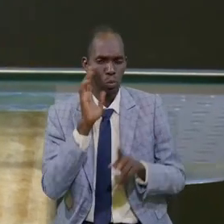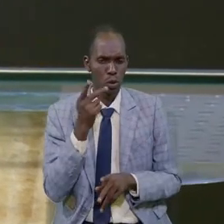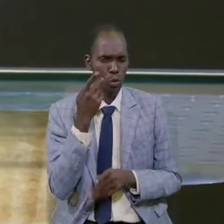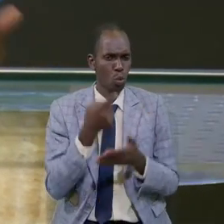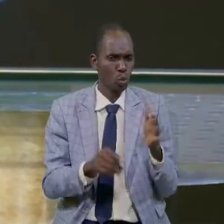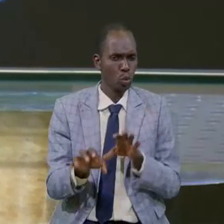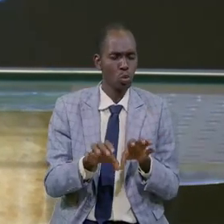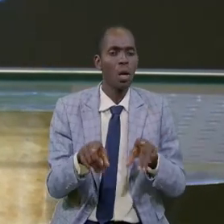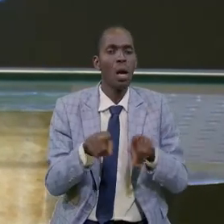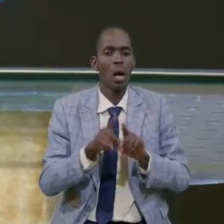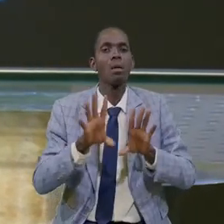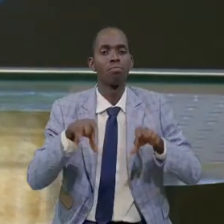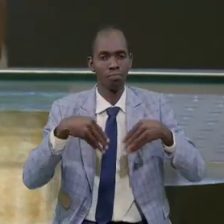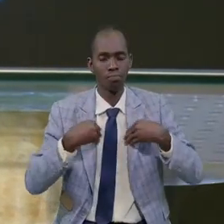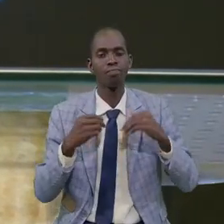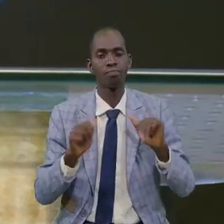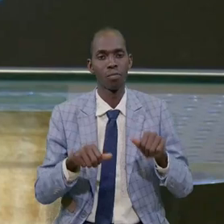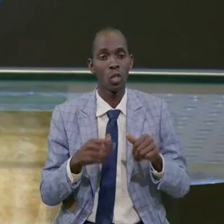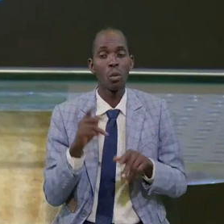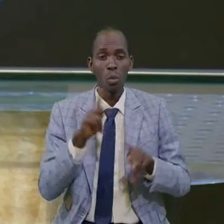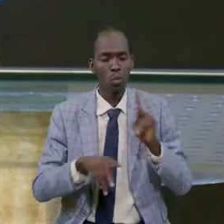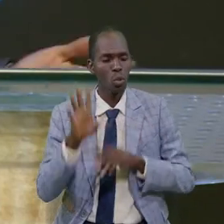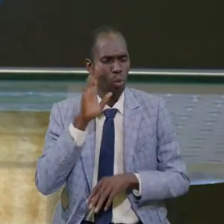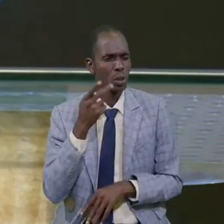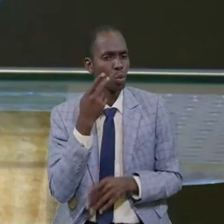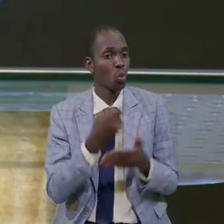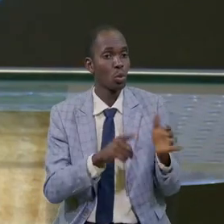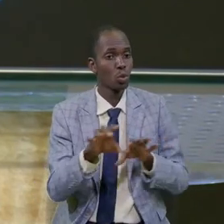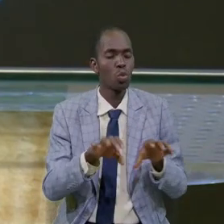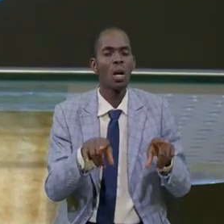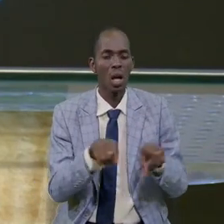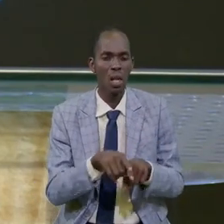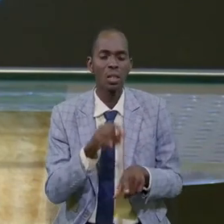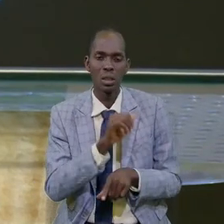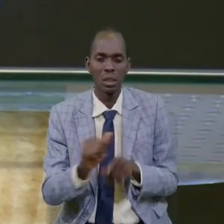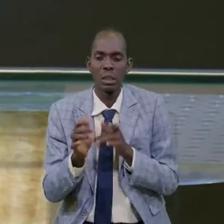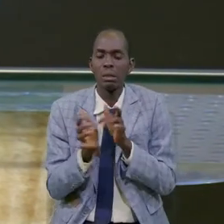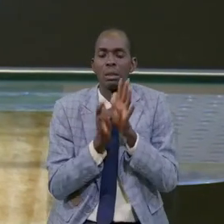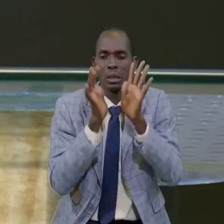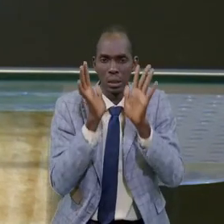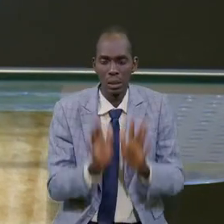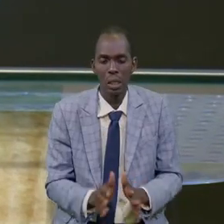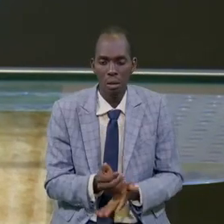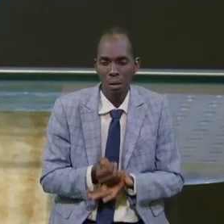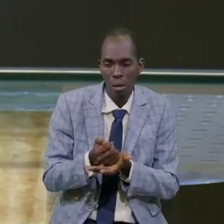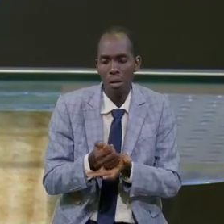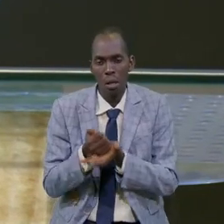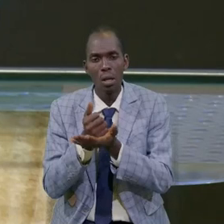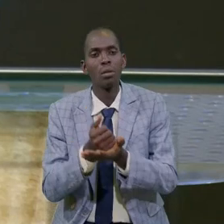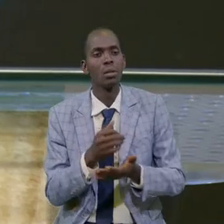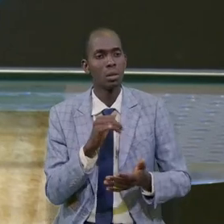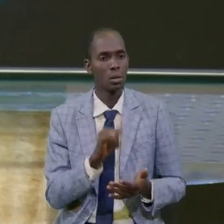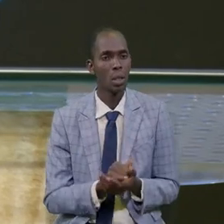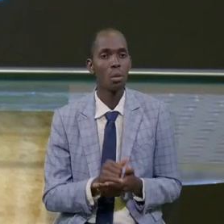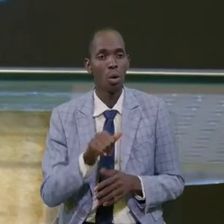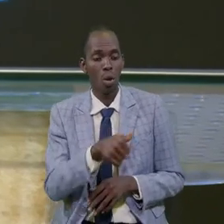ces choses comme des choses qui promeuvent l'hospitalité chrétienne, comme vous aidez